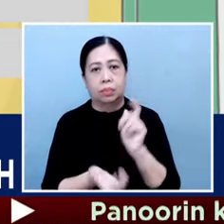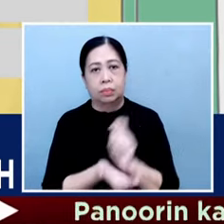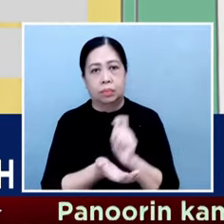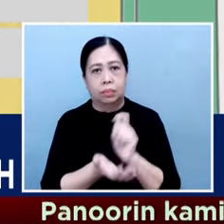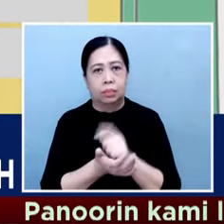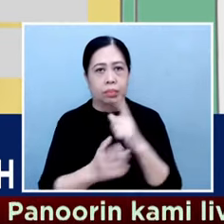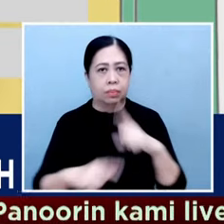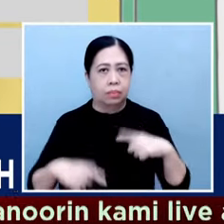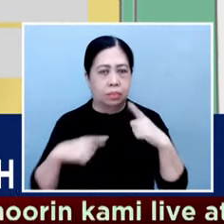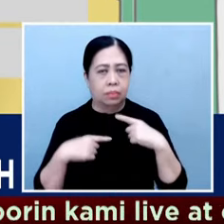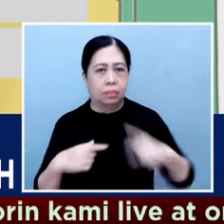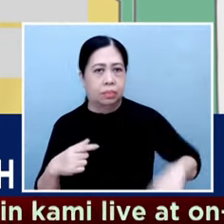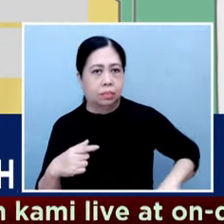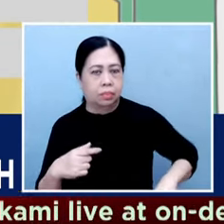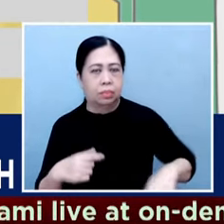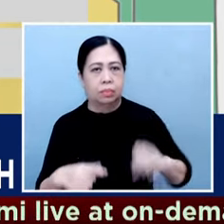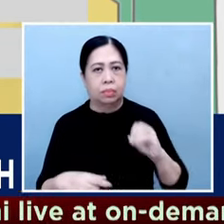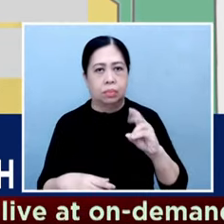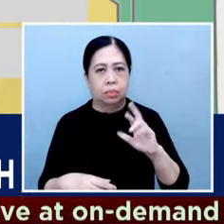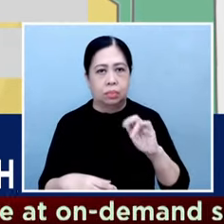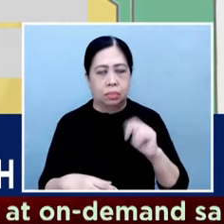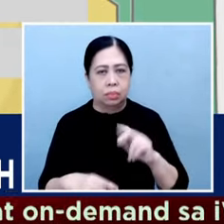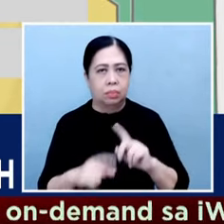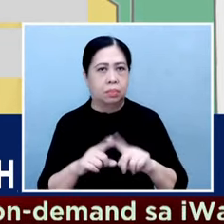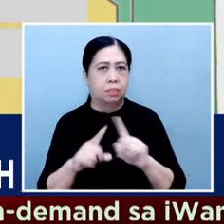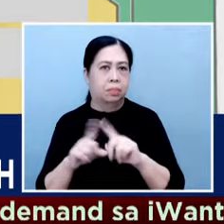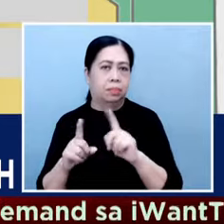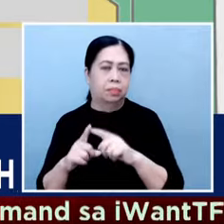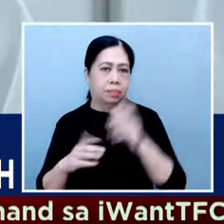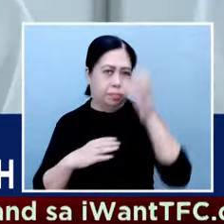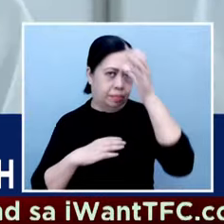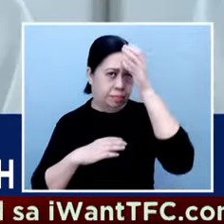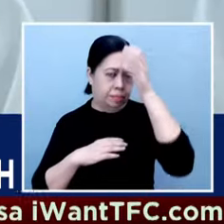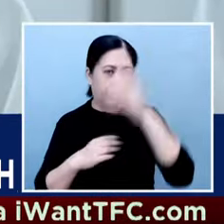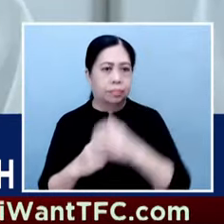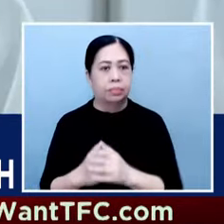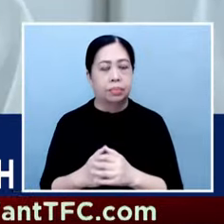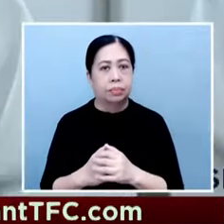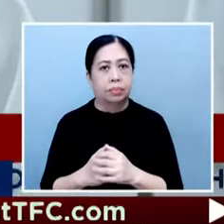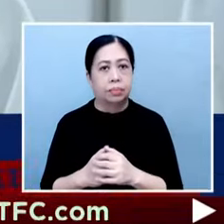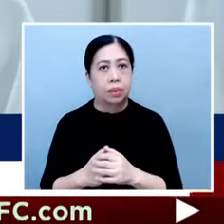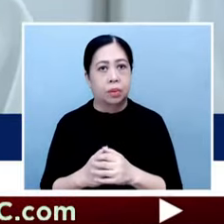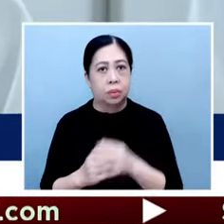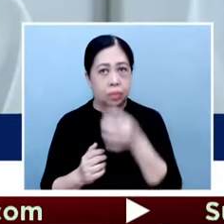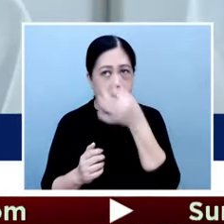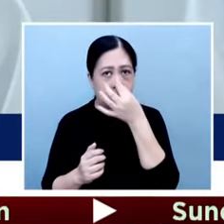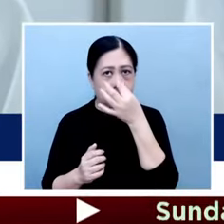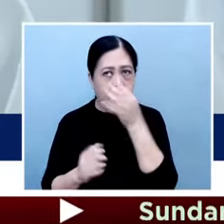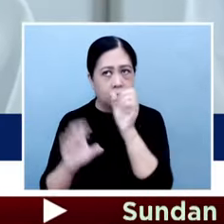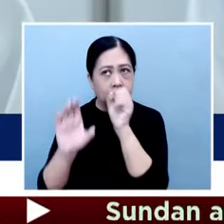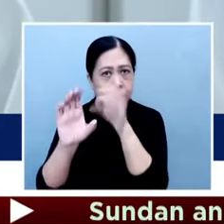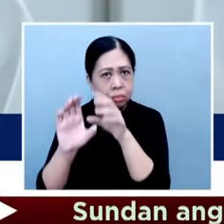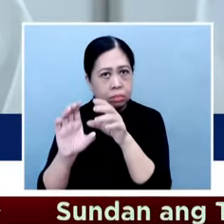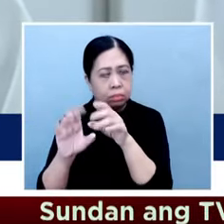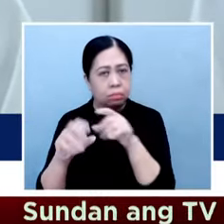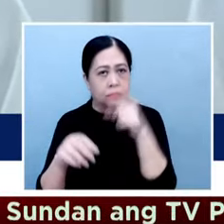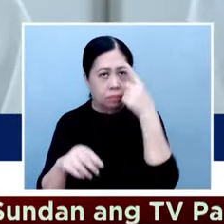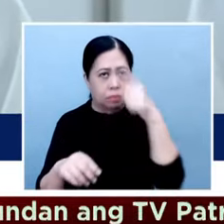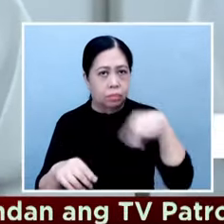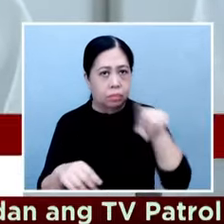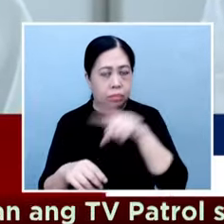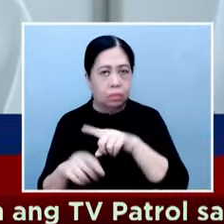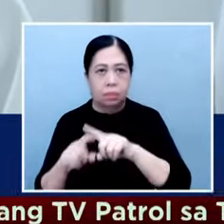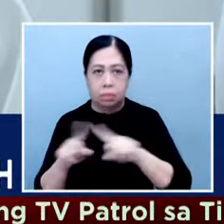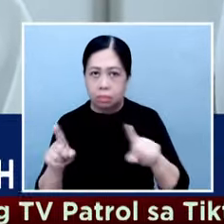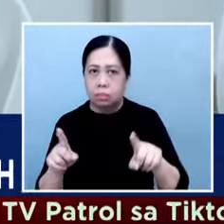lung, liver, ovarian at prostate cancer. It's a small amount for them, but the